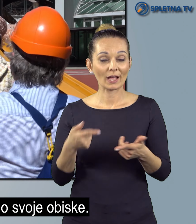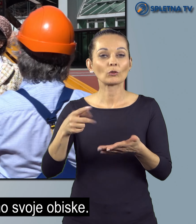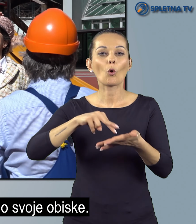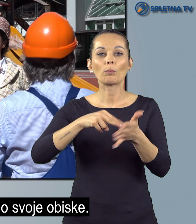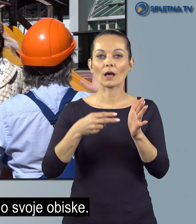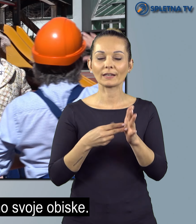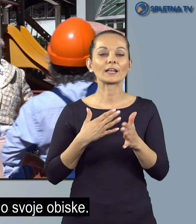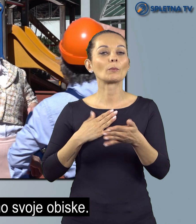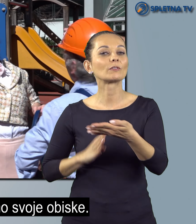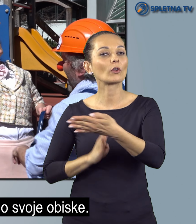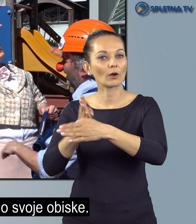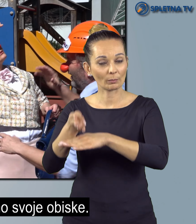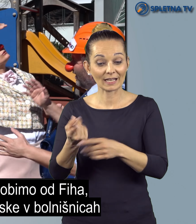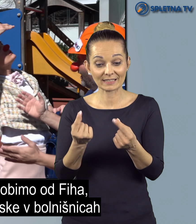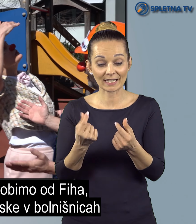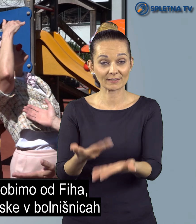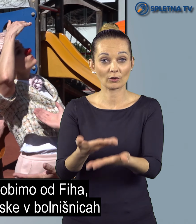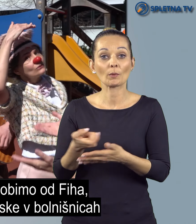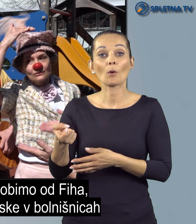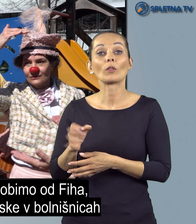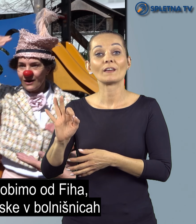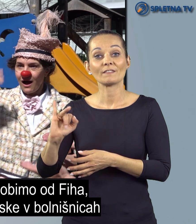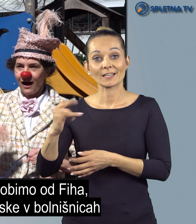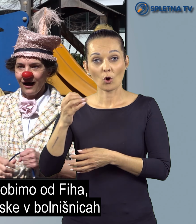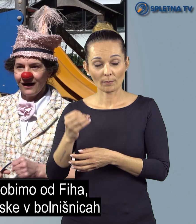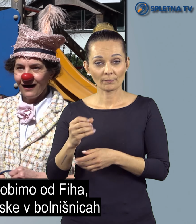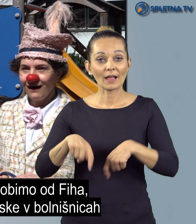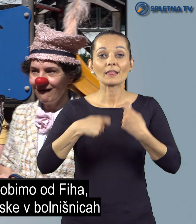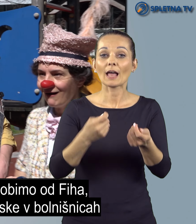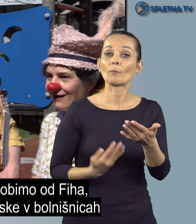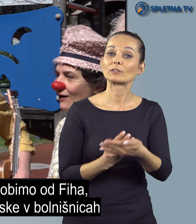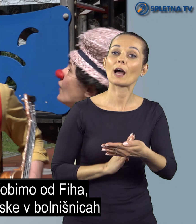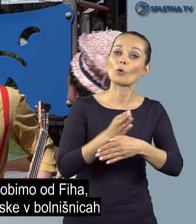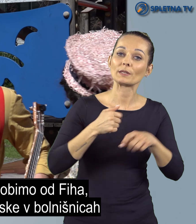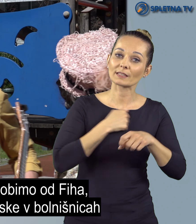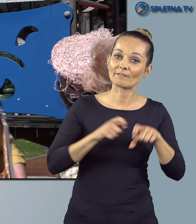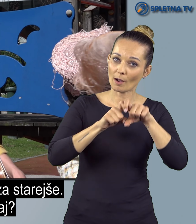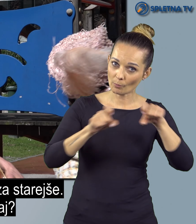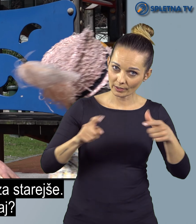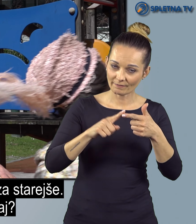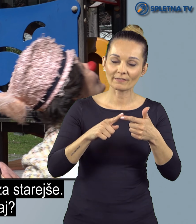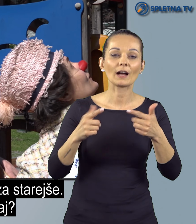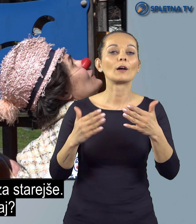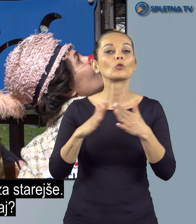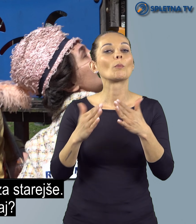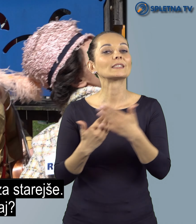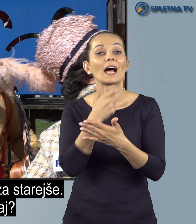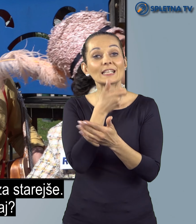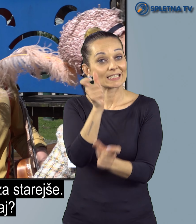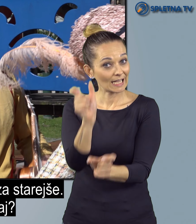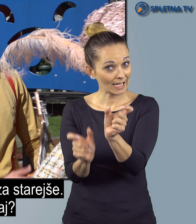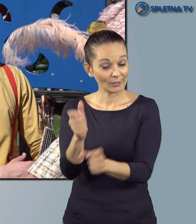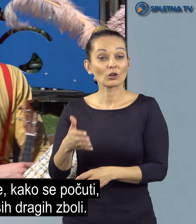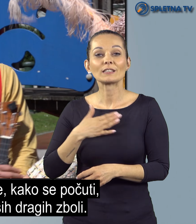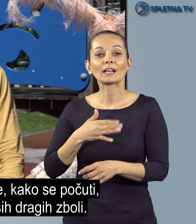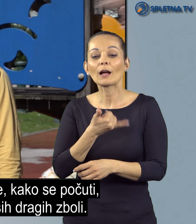potem planiramo svoje obiske. Sredstva, ki jih dobimo od FIHA, namenjamo za obiske v bolnišnicah in v domovih za starejše.